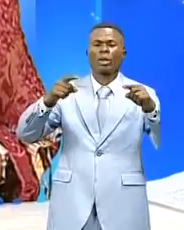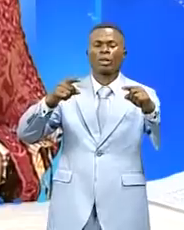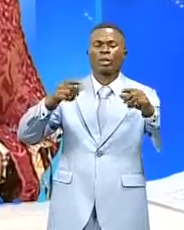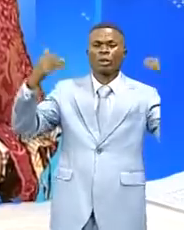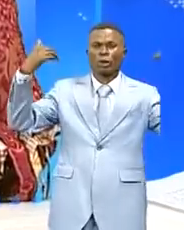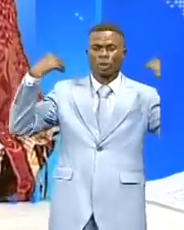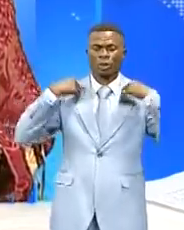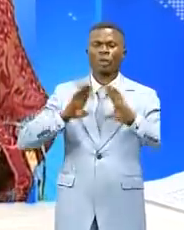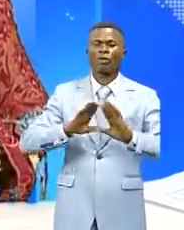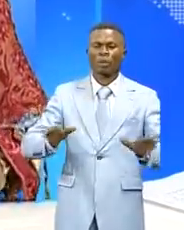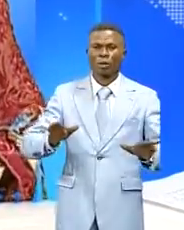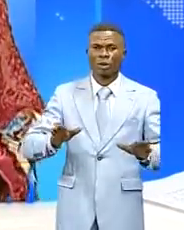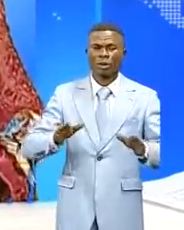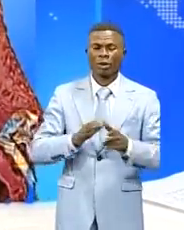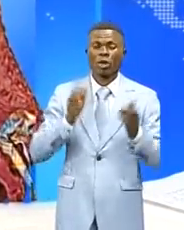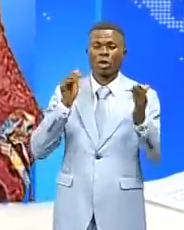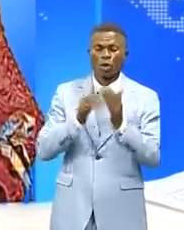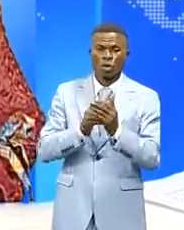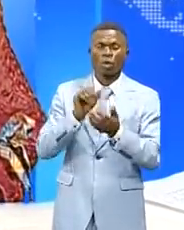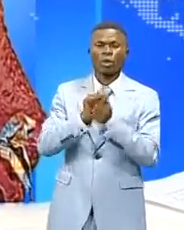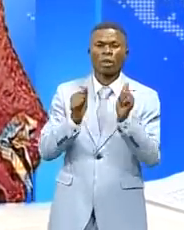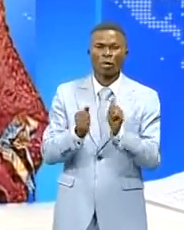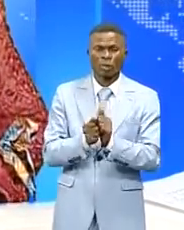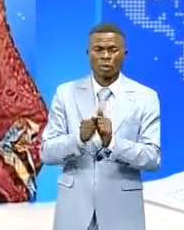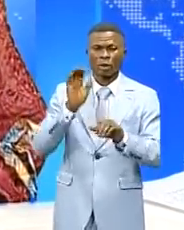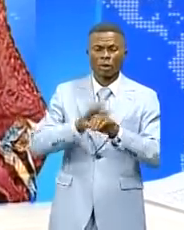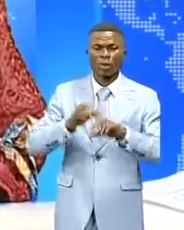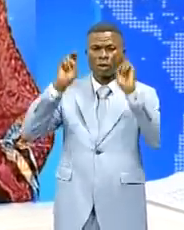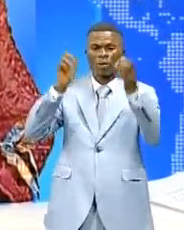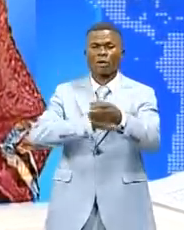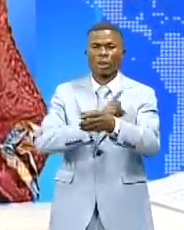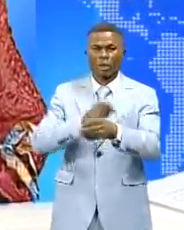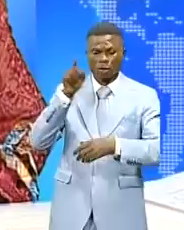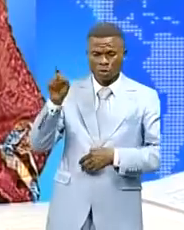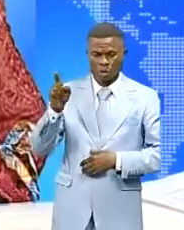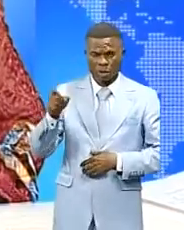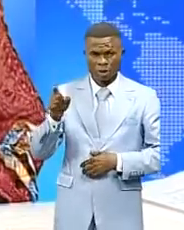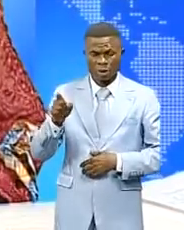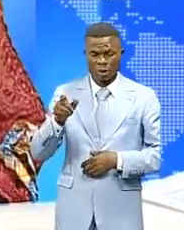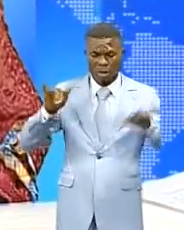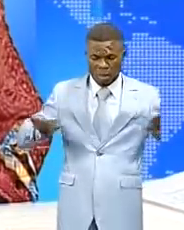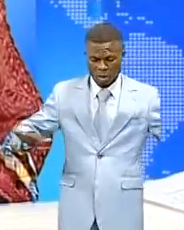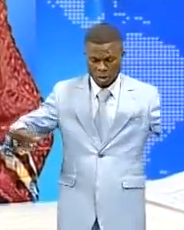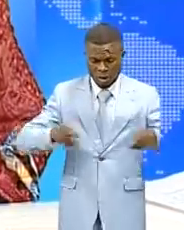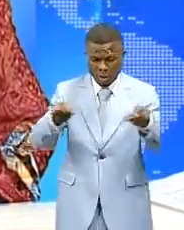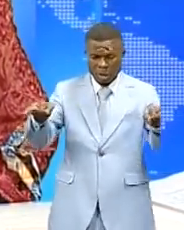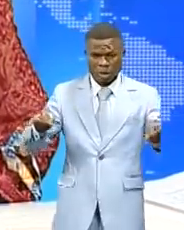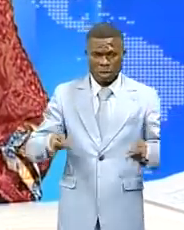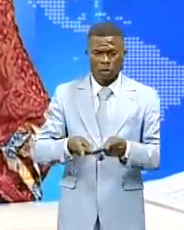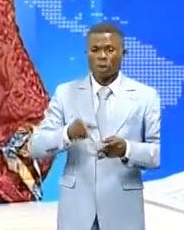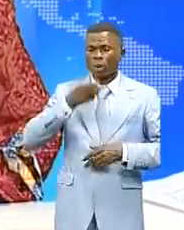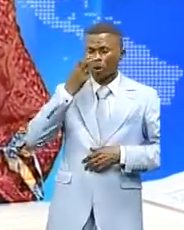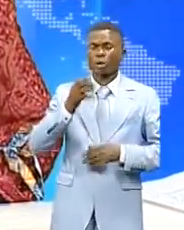autorités compétentes qu'au regard des conséquences de l'éruption volcanique de devenir à gogo l'aéroport de kavumu à bukavu est